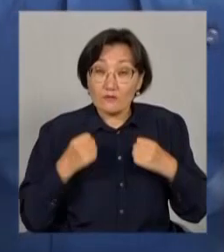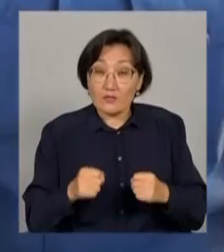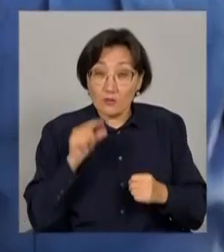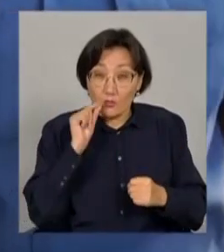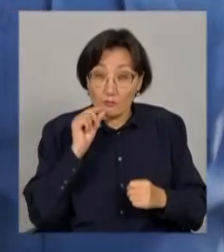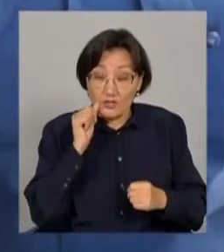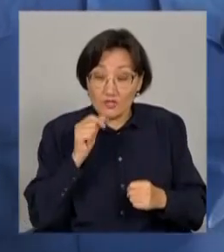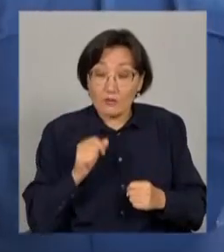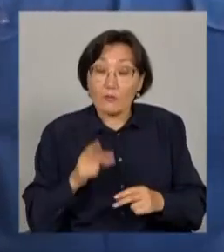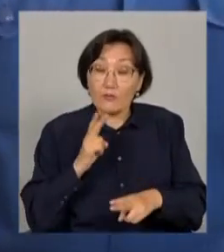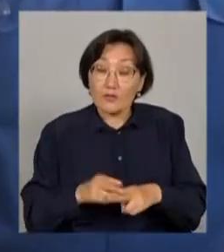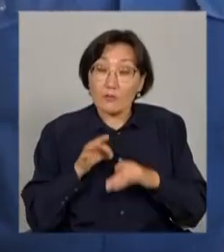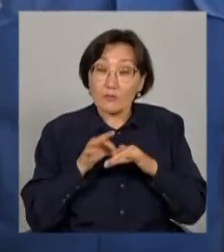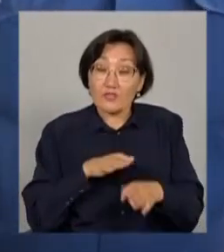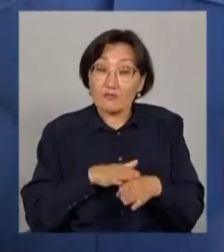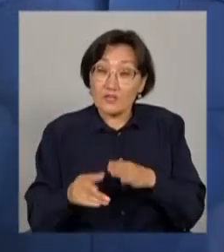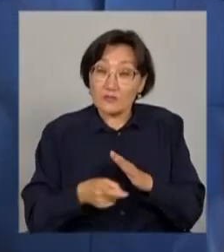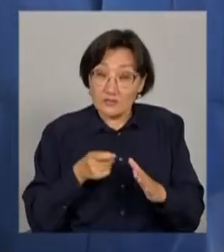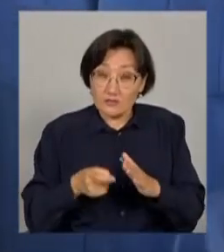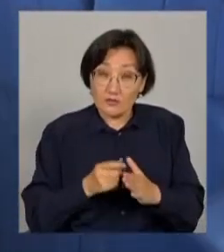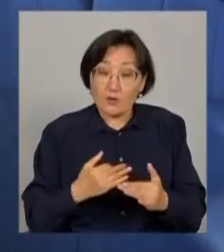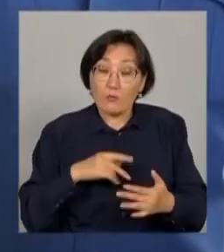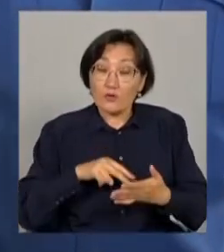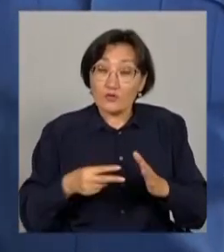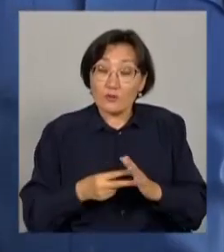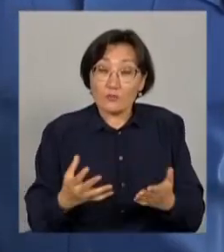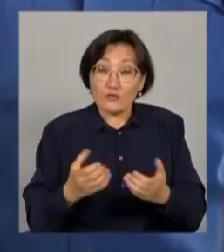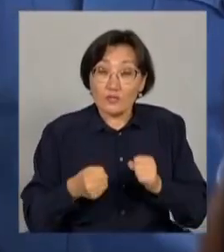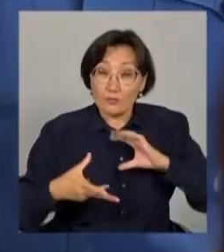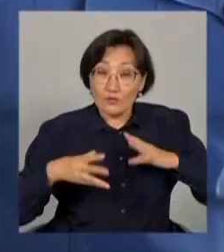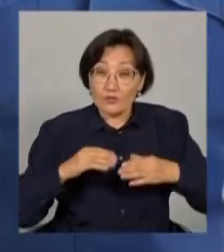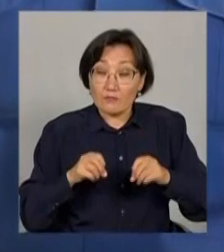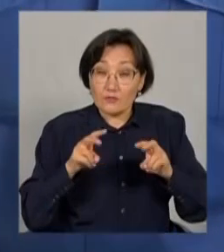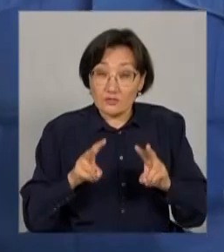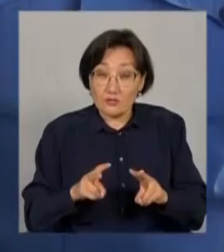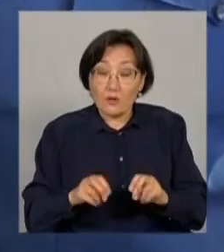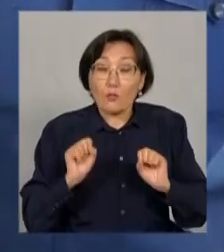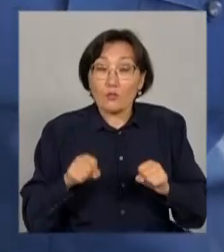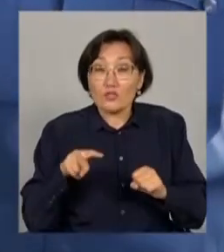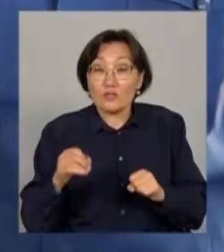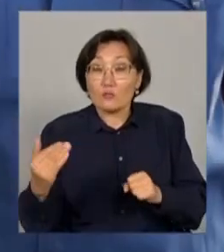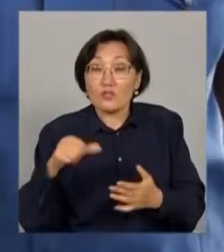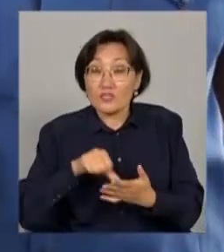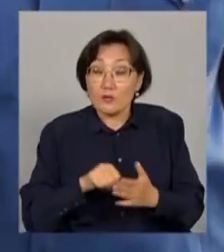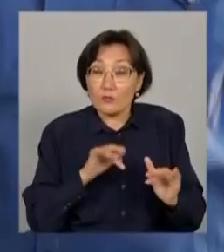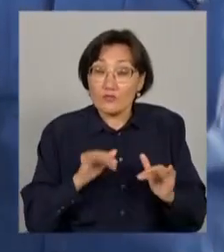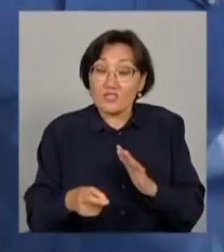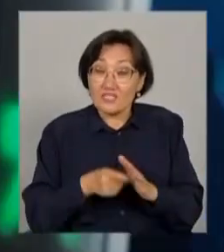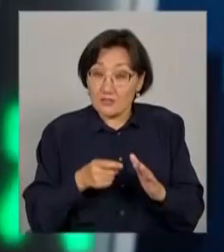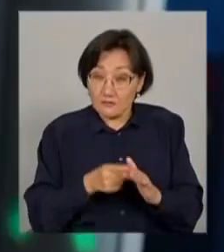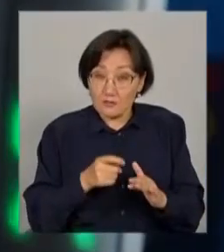потерпевшего мешает проведению полноценного расследования. Мы планируем получить заключение специалиста. Может ли он участвовать в действиях